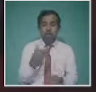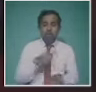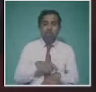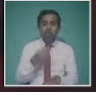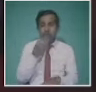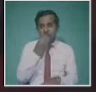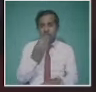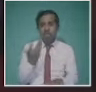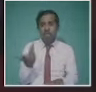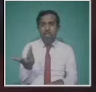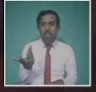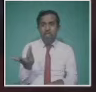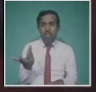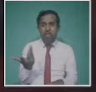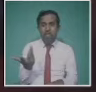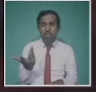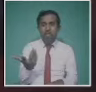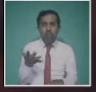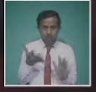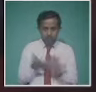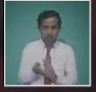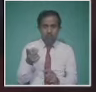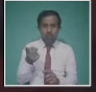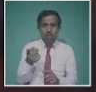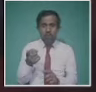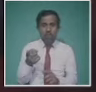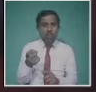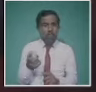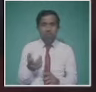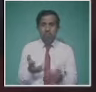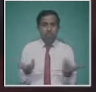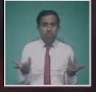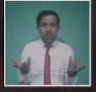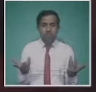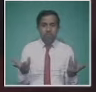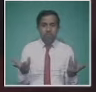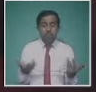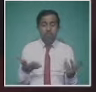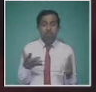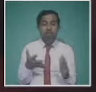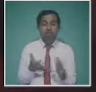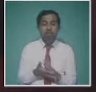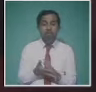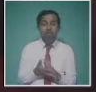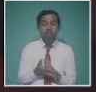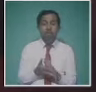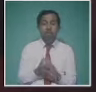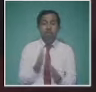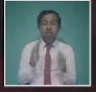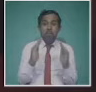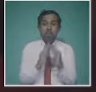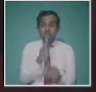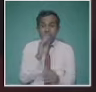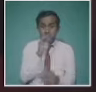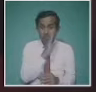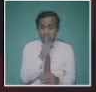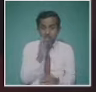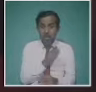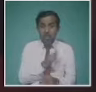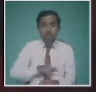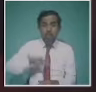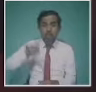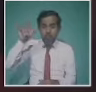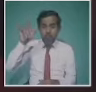නැහැ. ඒ මිනිස්සු ඒවට පණිද? නෑ, මිනිස්සු වලට පලි නෑ. ඒවට පලි මිනිස්සු මන්දිරවල හැංගිලා ඉන්නවා.